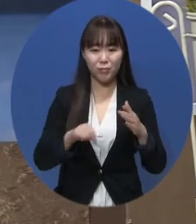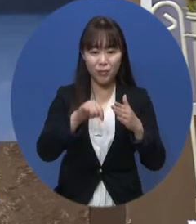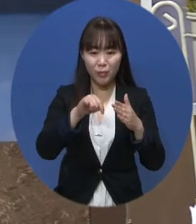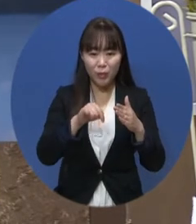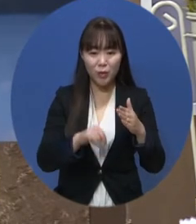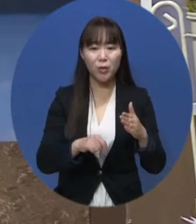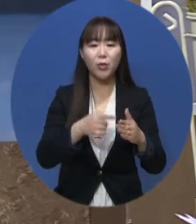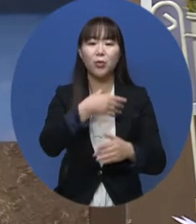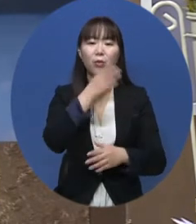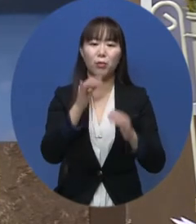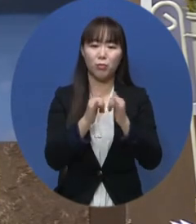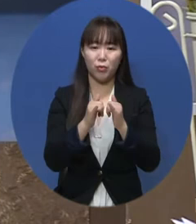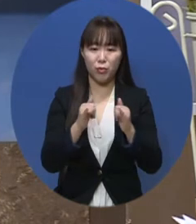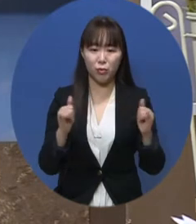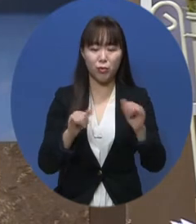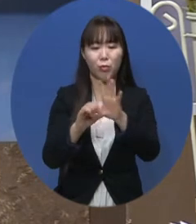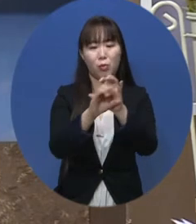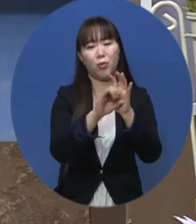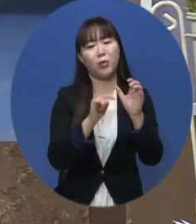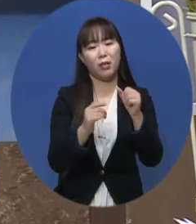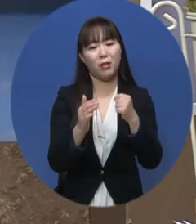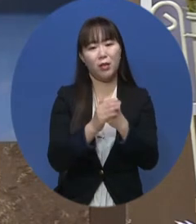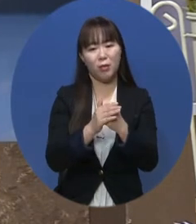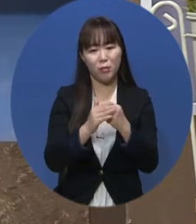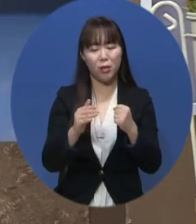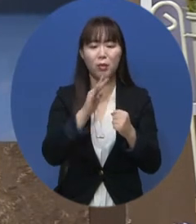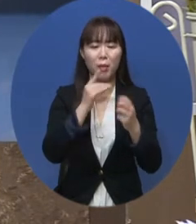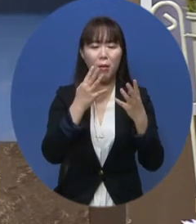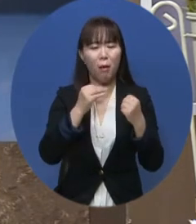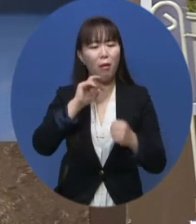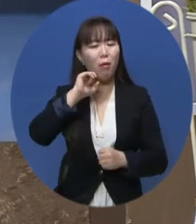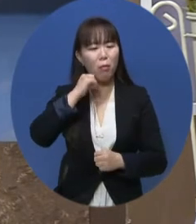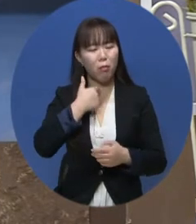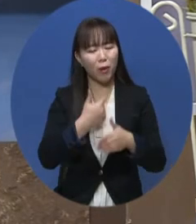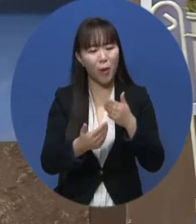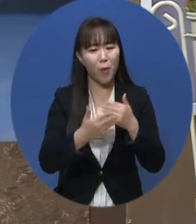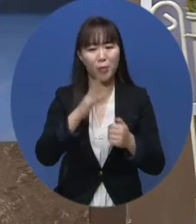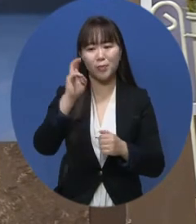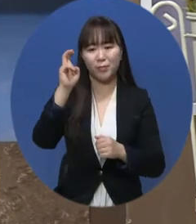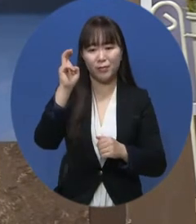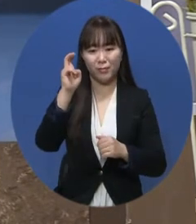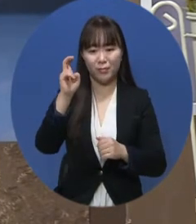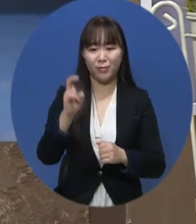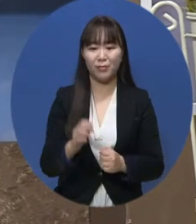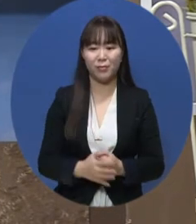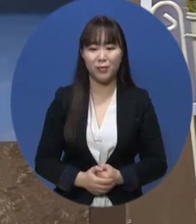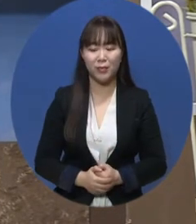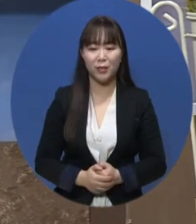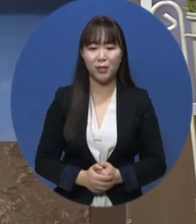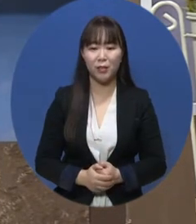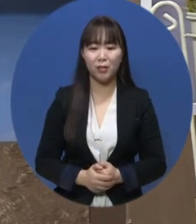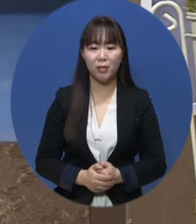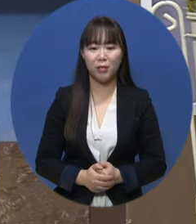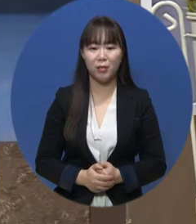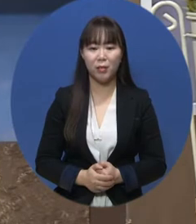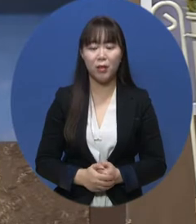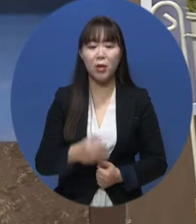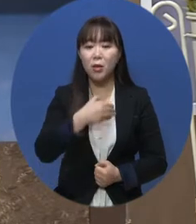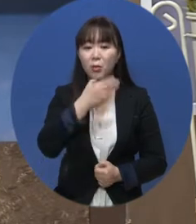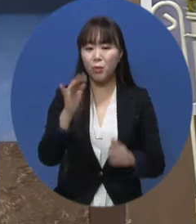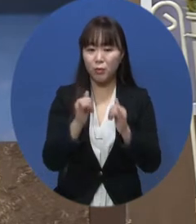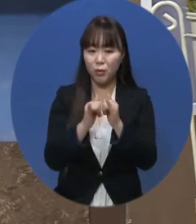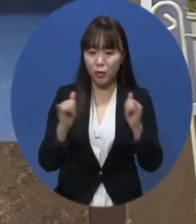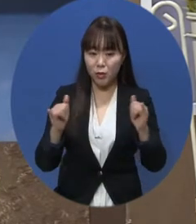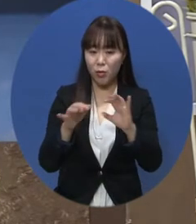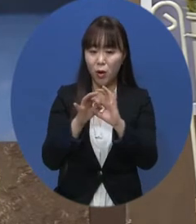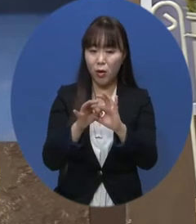그중에서도 노인분들도 이 코로나19로 인해서 많은 어려움을 겪으셨을 것 같은데 이